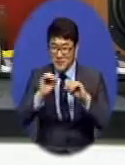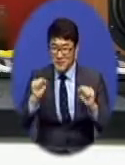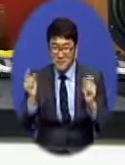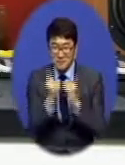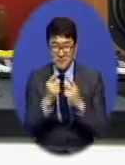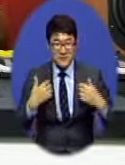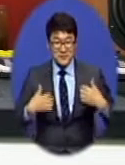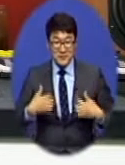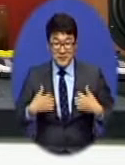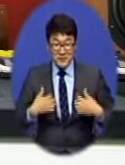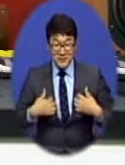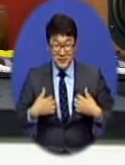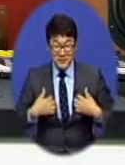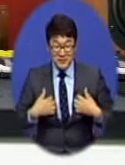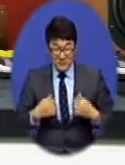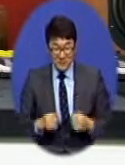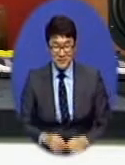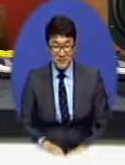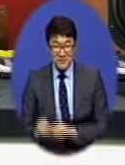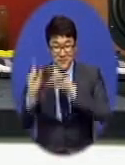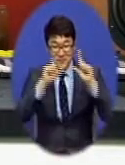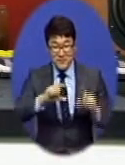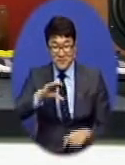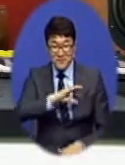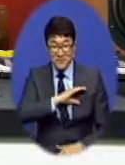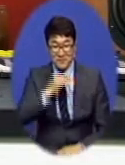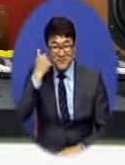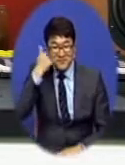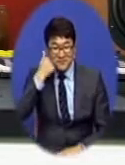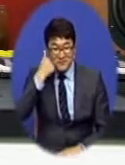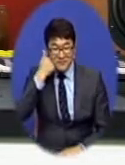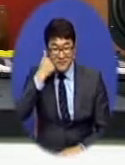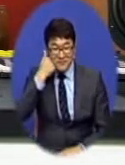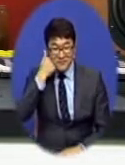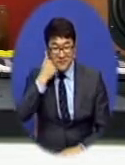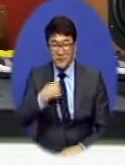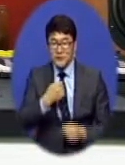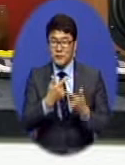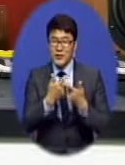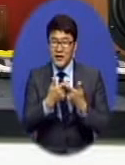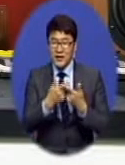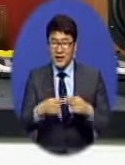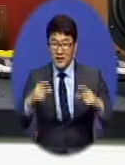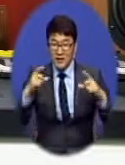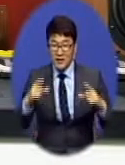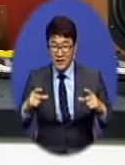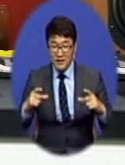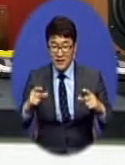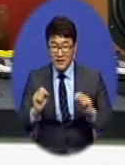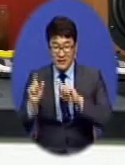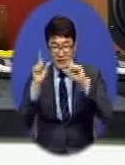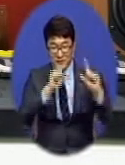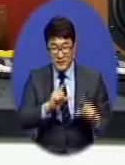반갑습니다. 어디 사시는 예. 어디 사시는 누구신가요? 아, 예, 부산에 있는 오성숙입니다.